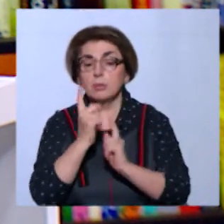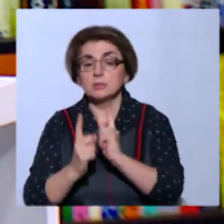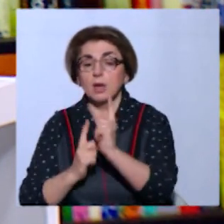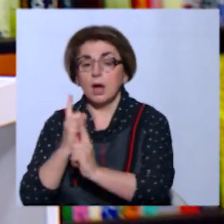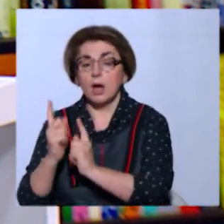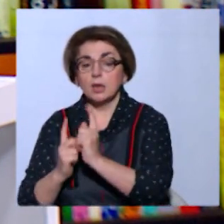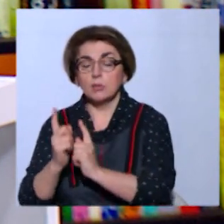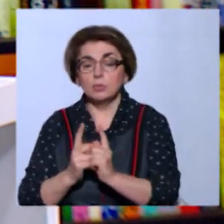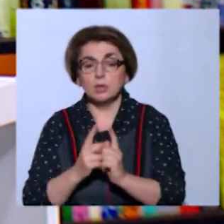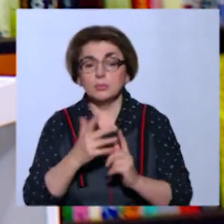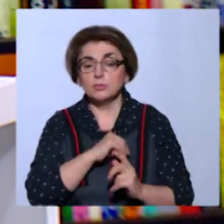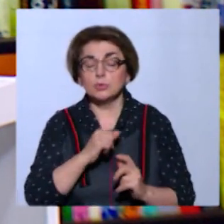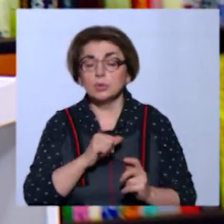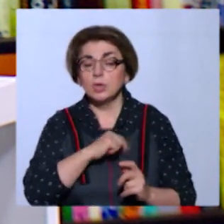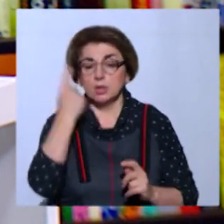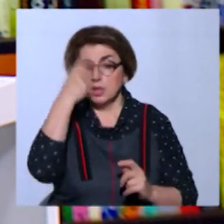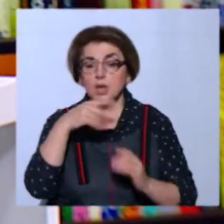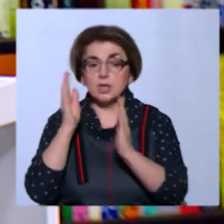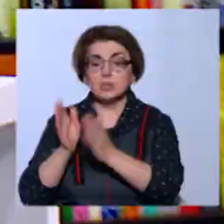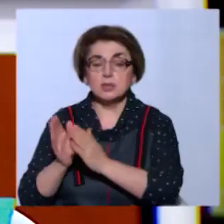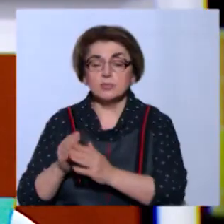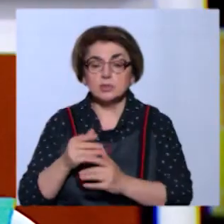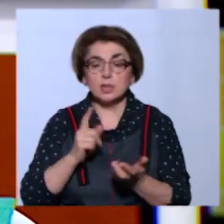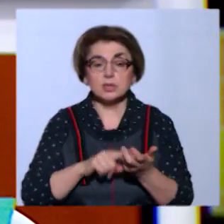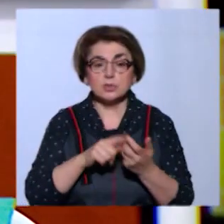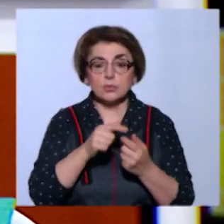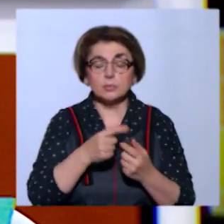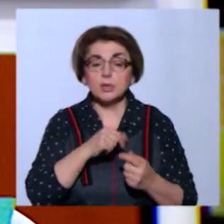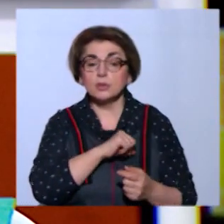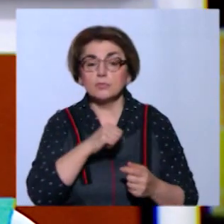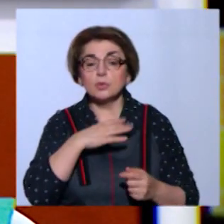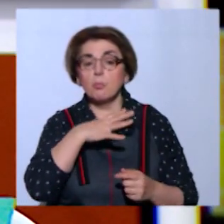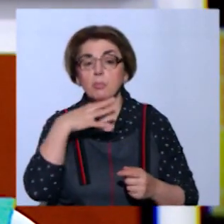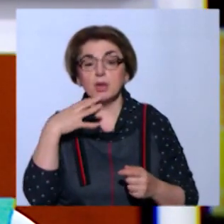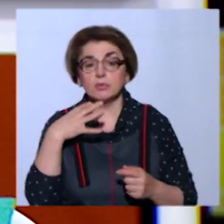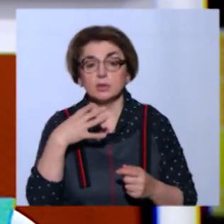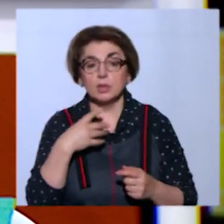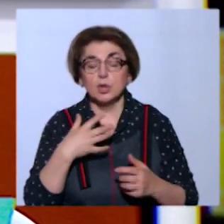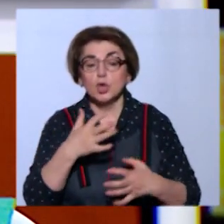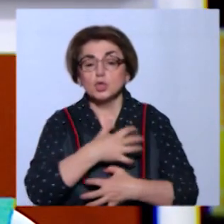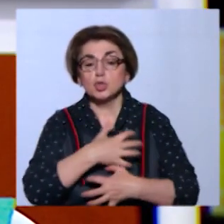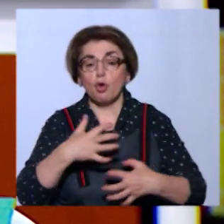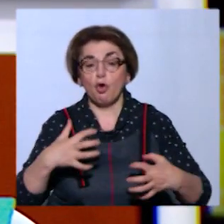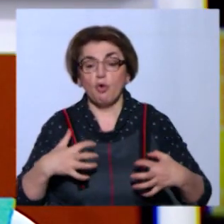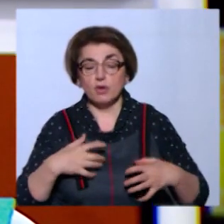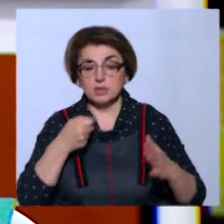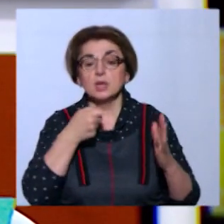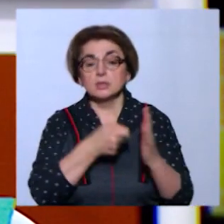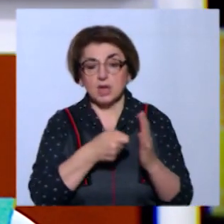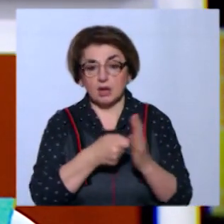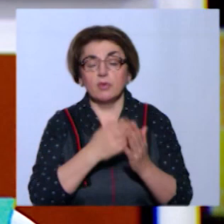ინდივიდთა ცხოვრობას და ამავდროულად თვითონაც საკმაოდ ბევრი ცხოველის